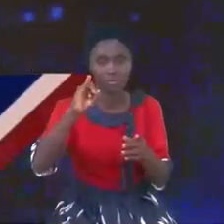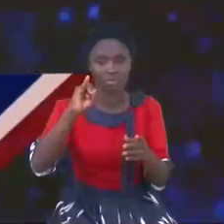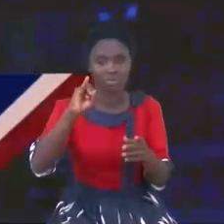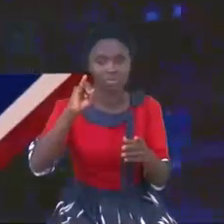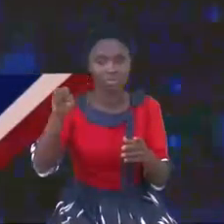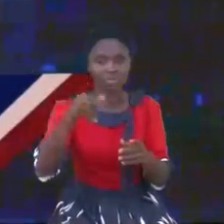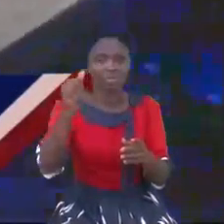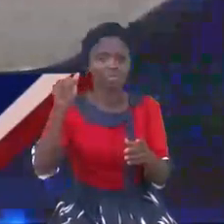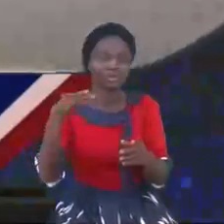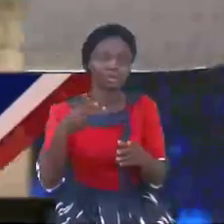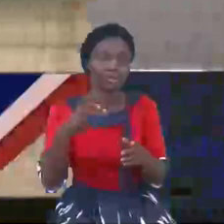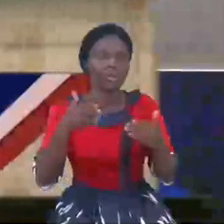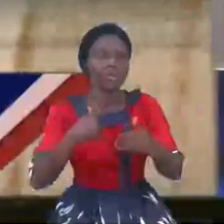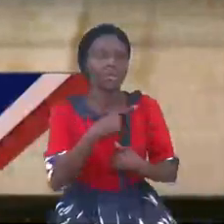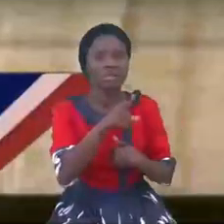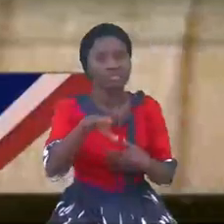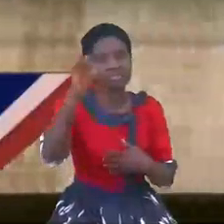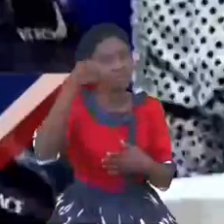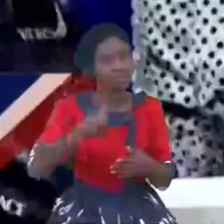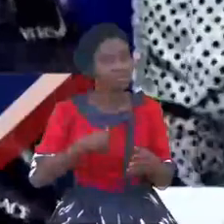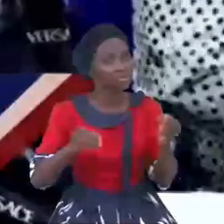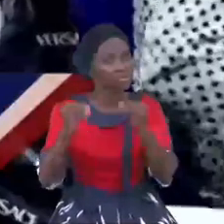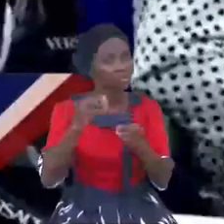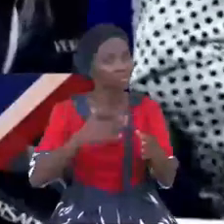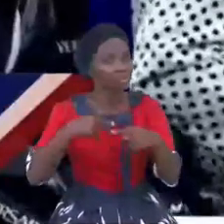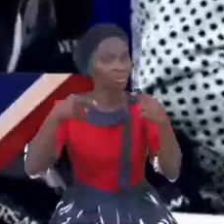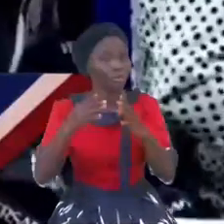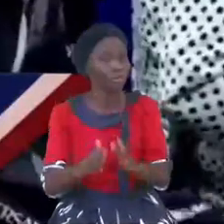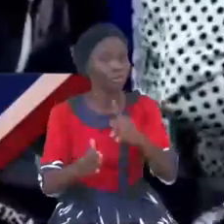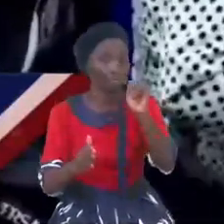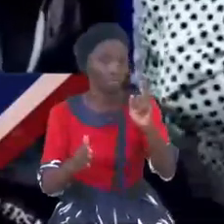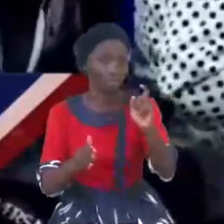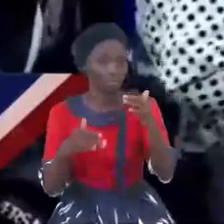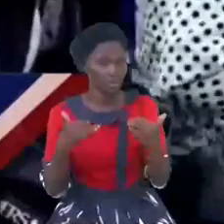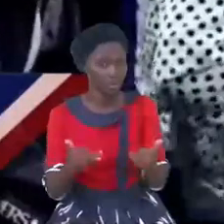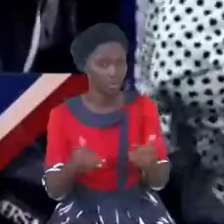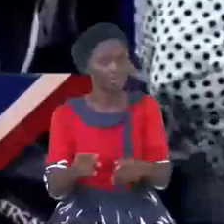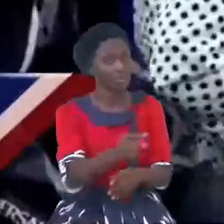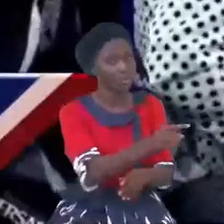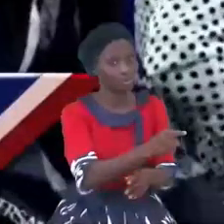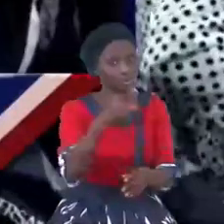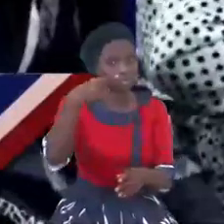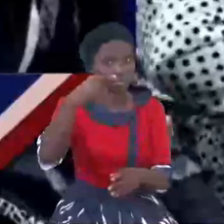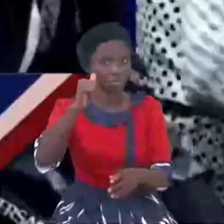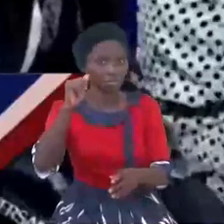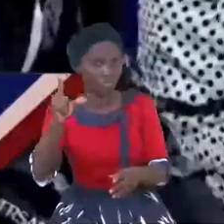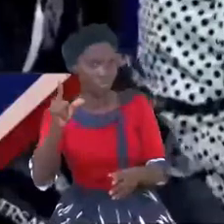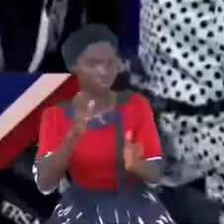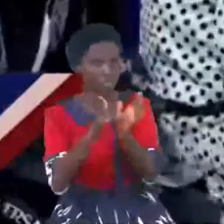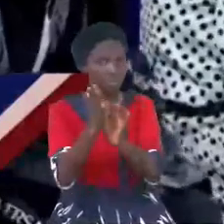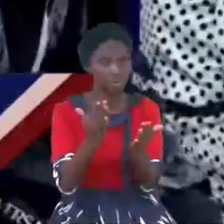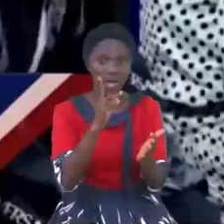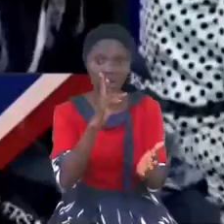Akab dit à Élie, m'as-tu trouvé mon ennemi? Ses ennemis, ces Galates agissaient, se comportaient